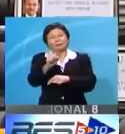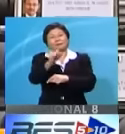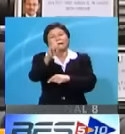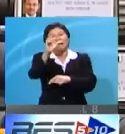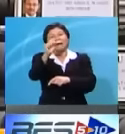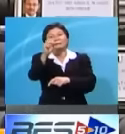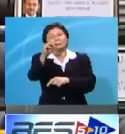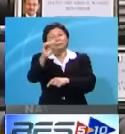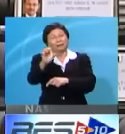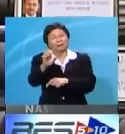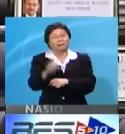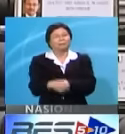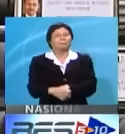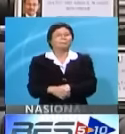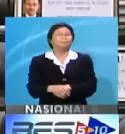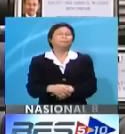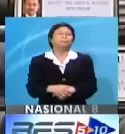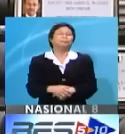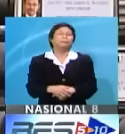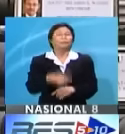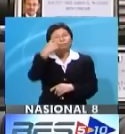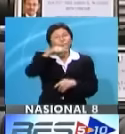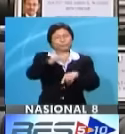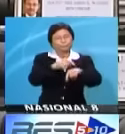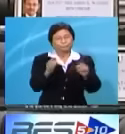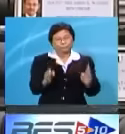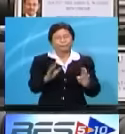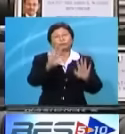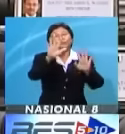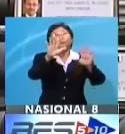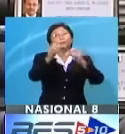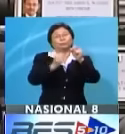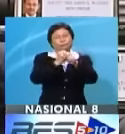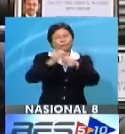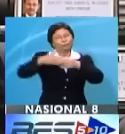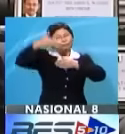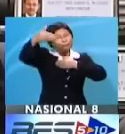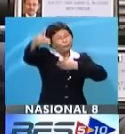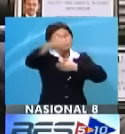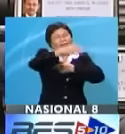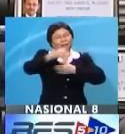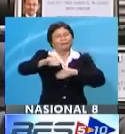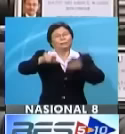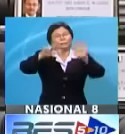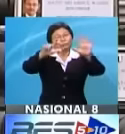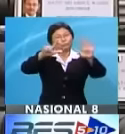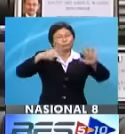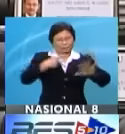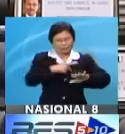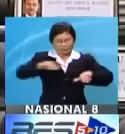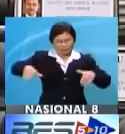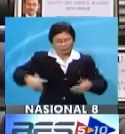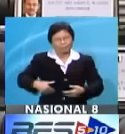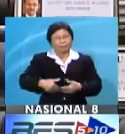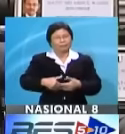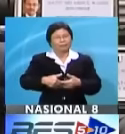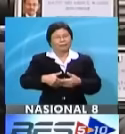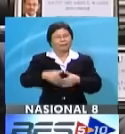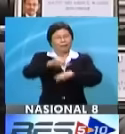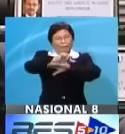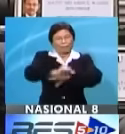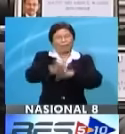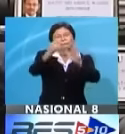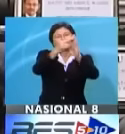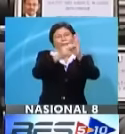SMEs, perusahaan kecil sederhana untuk tempoh 10 tahun akan datang. Yang ketujuh, kita nak memperkenalkan amalan